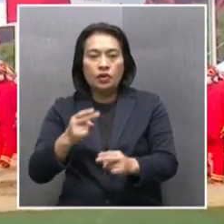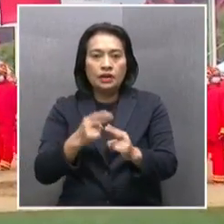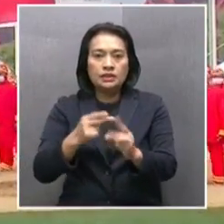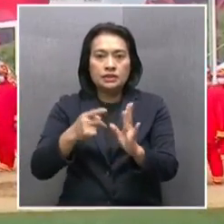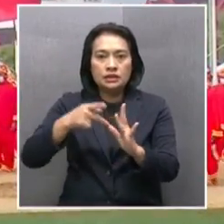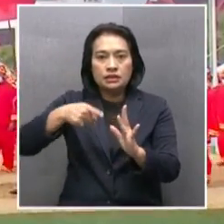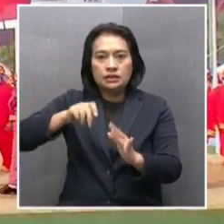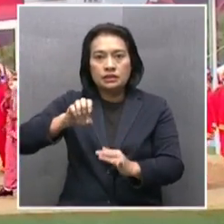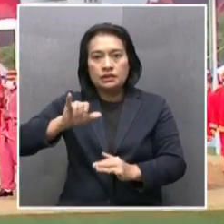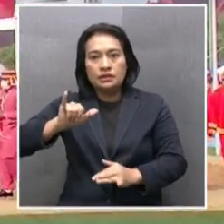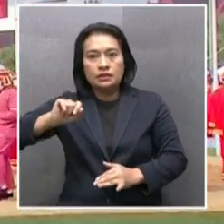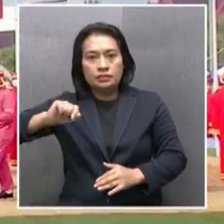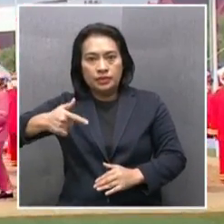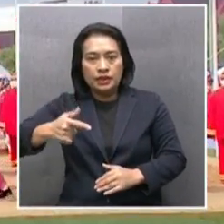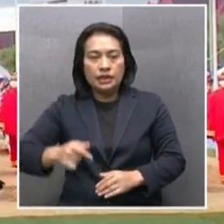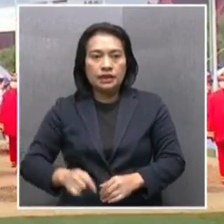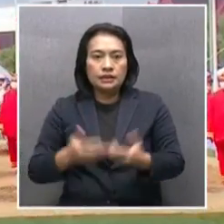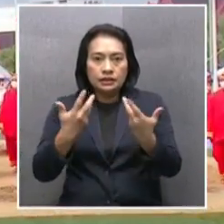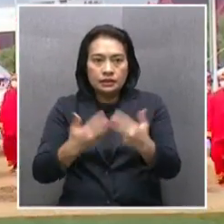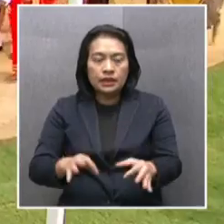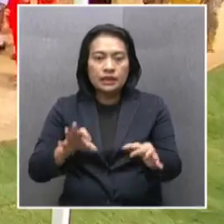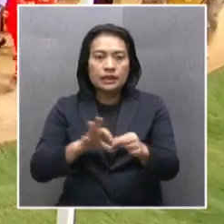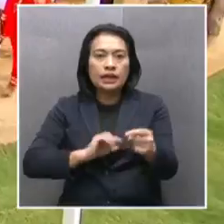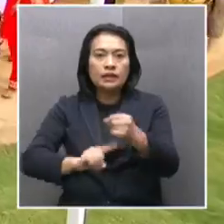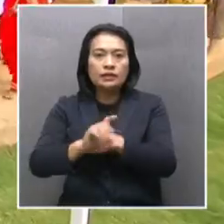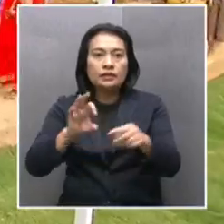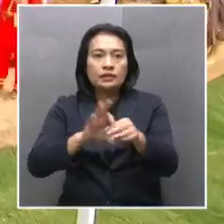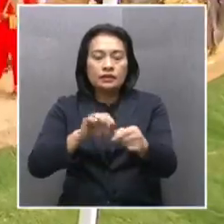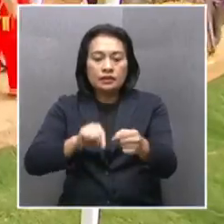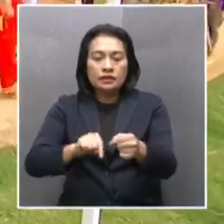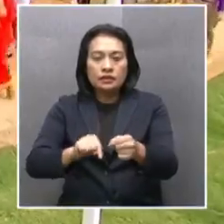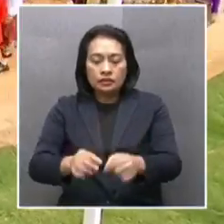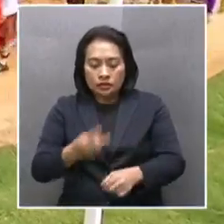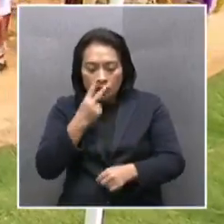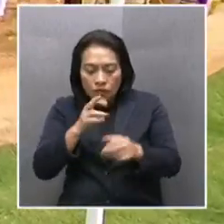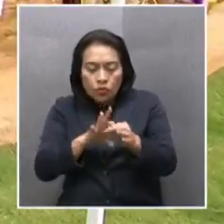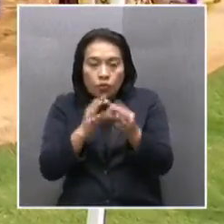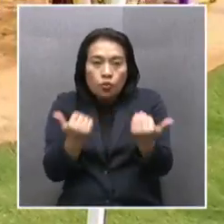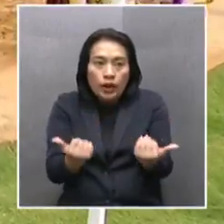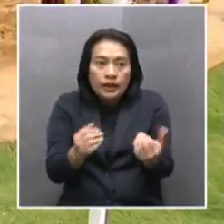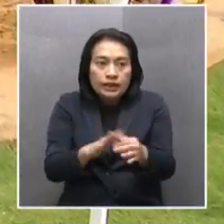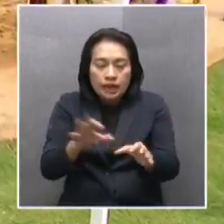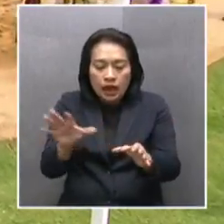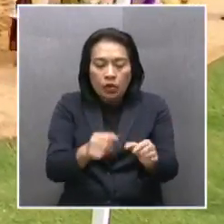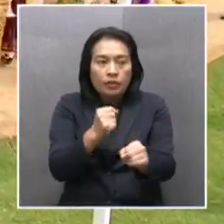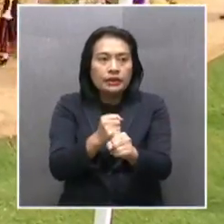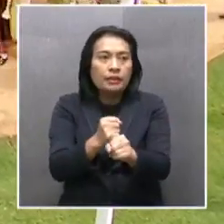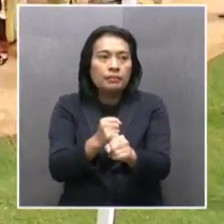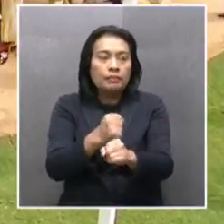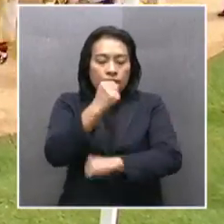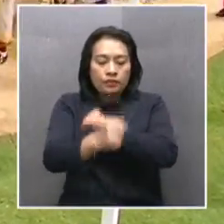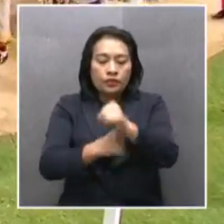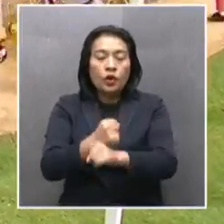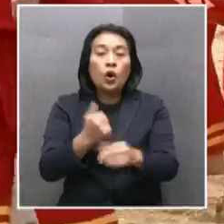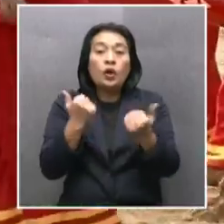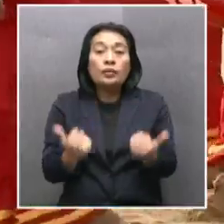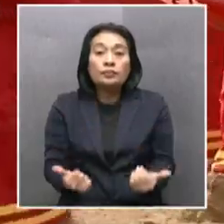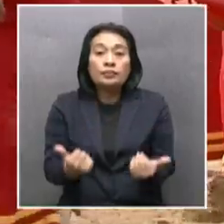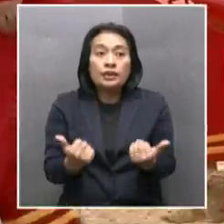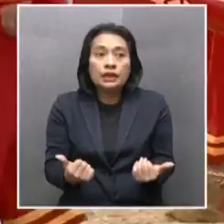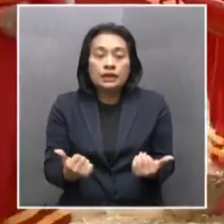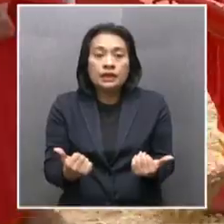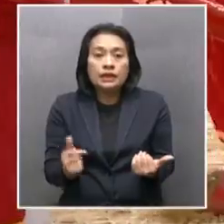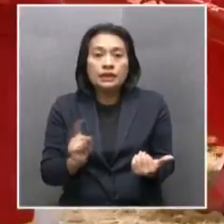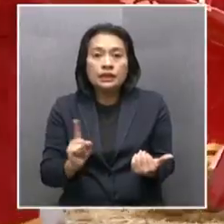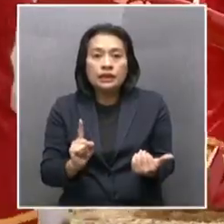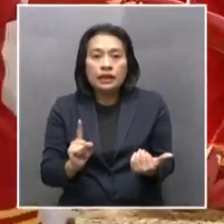งสำหรับผลเสี่ยงทายผ้านุ่งของพระยาแรกนาที่นำไปประกอบพิธีในปีนี้พระยาแรกนาได้ตั้งสัต